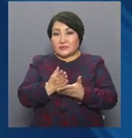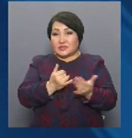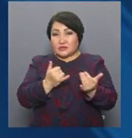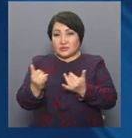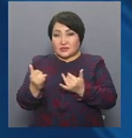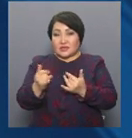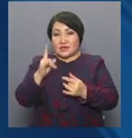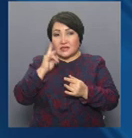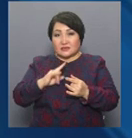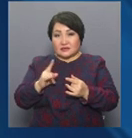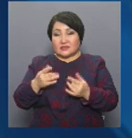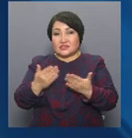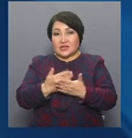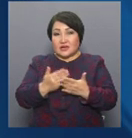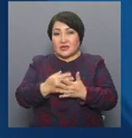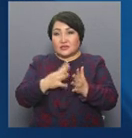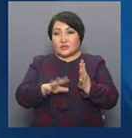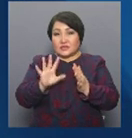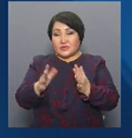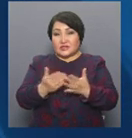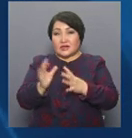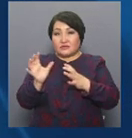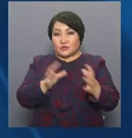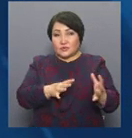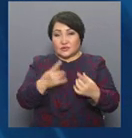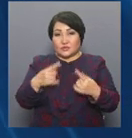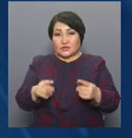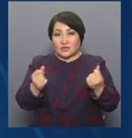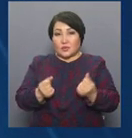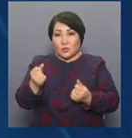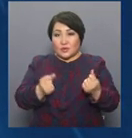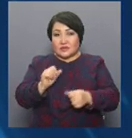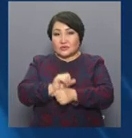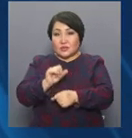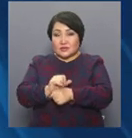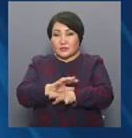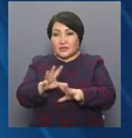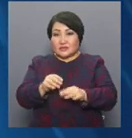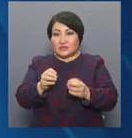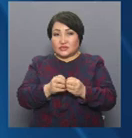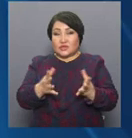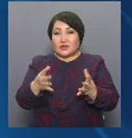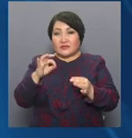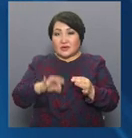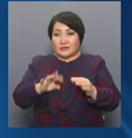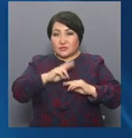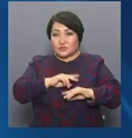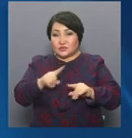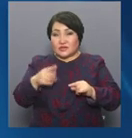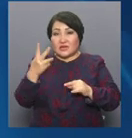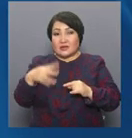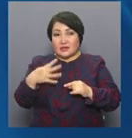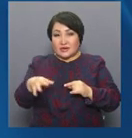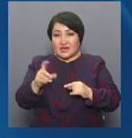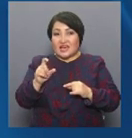жаңа 297 автобустар, бұлардан өзге көлік тұрағының барынша тиімді жұмыс істеу үшін 40 эвакуатор алынады.